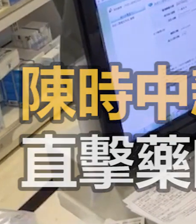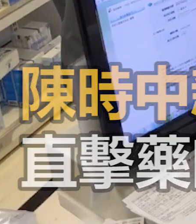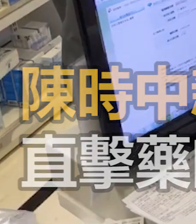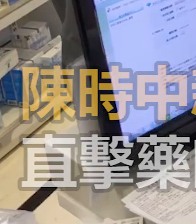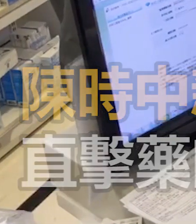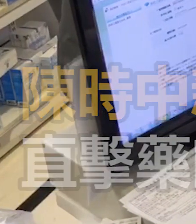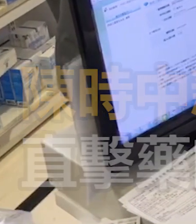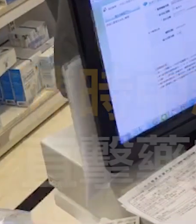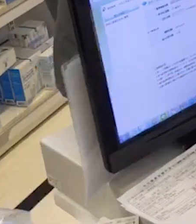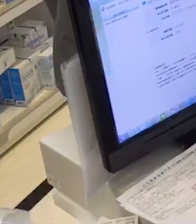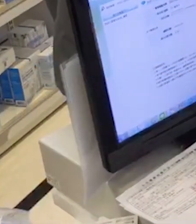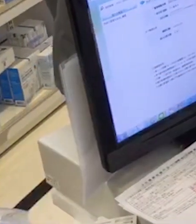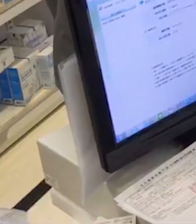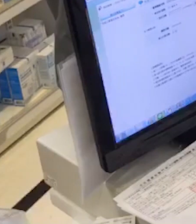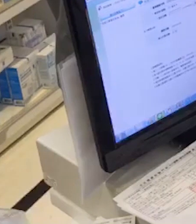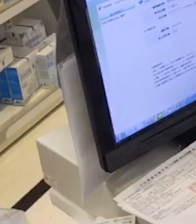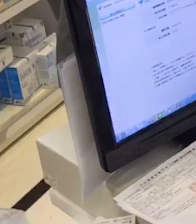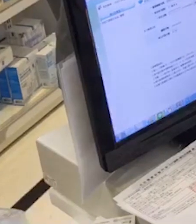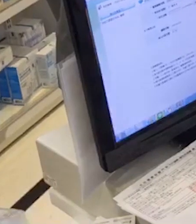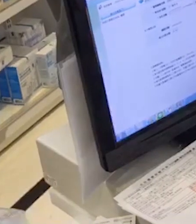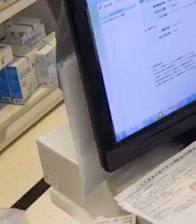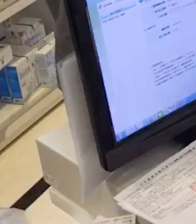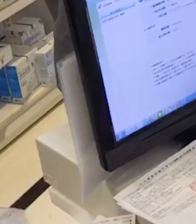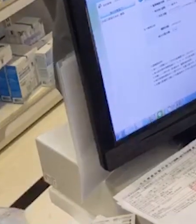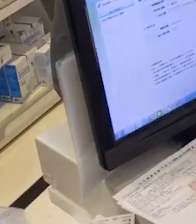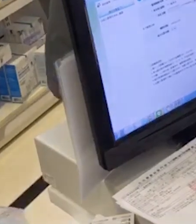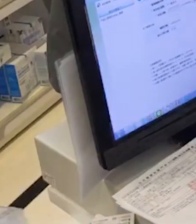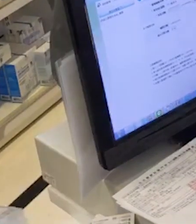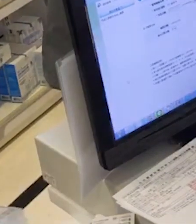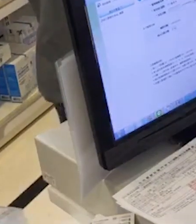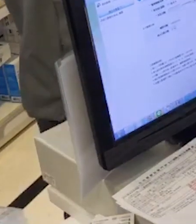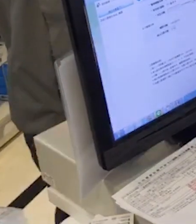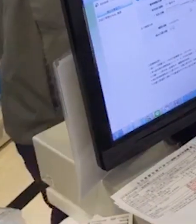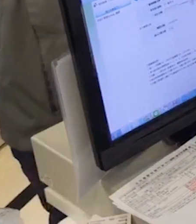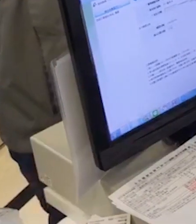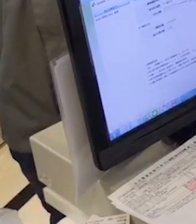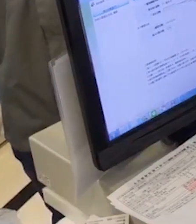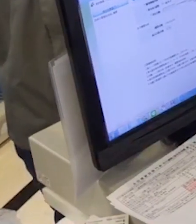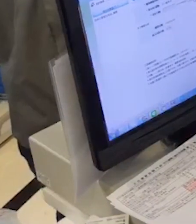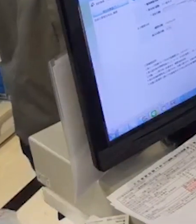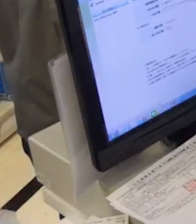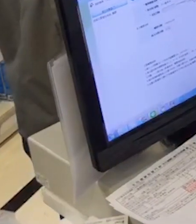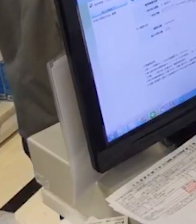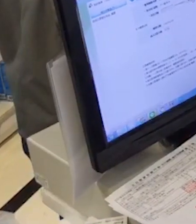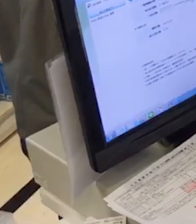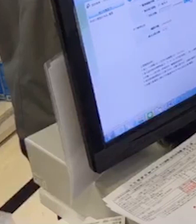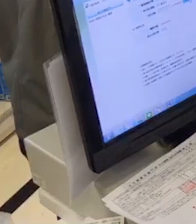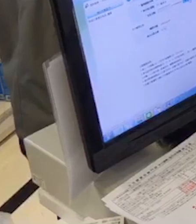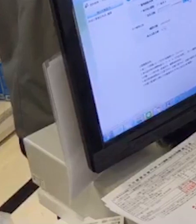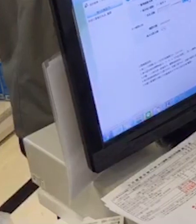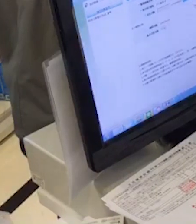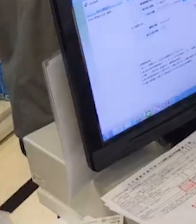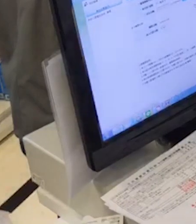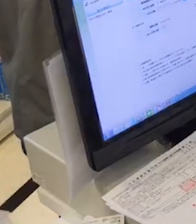山，所以你卡锁应该是个生意啊。不过咱嘛是要有电脑是新扎这边，哦，啊是，咱是这个租给新扎